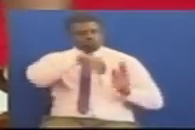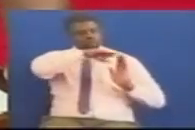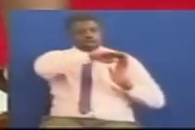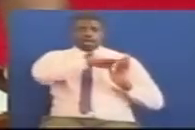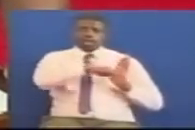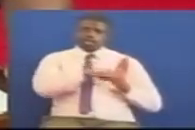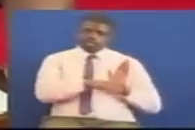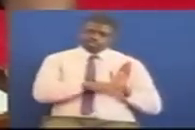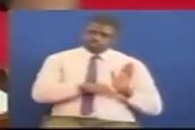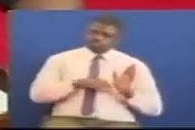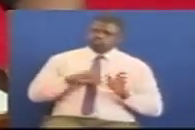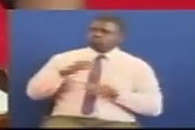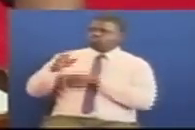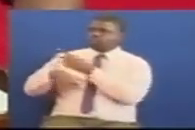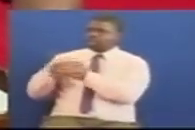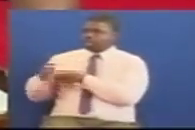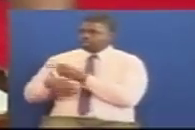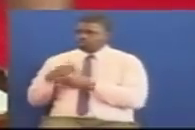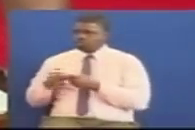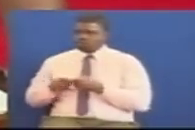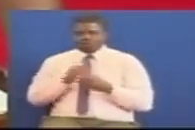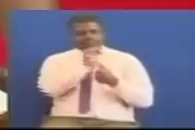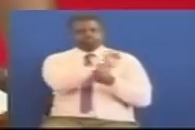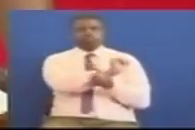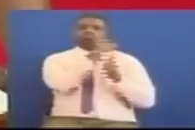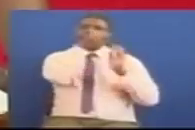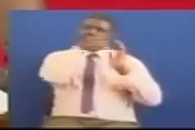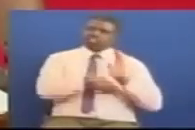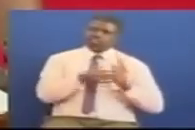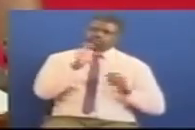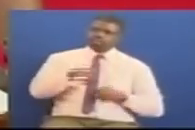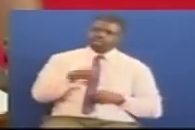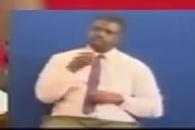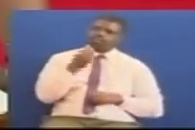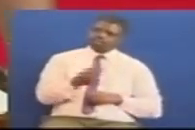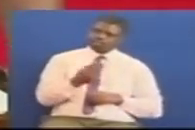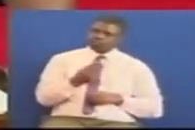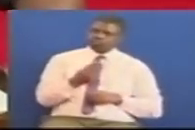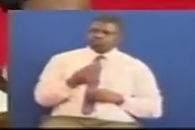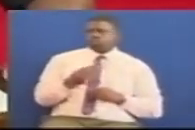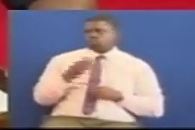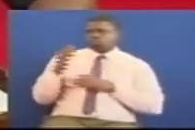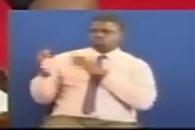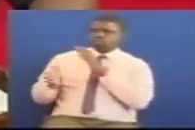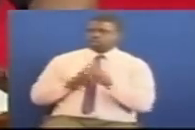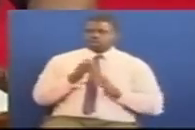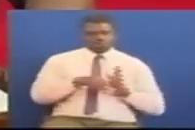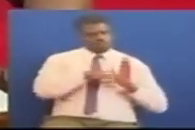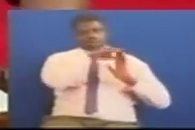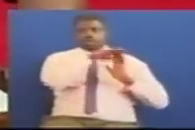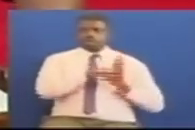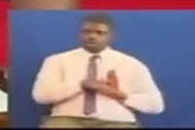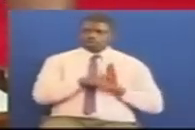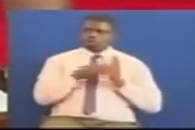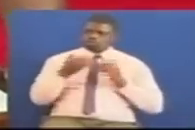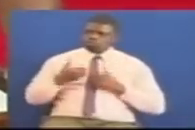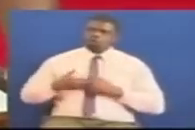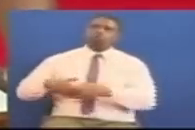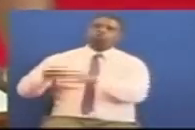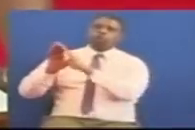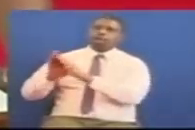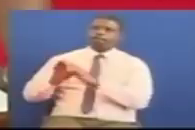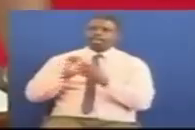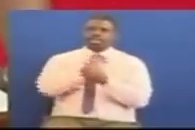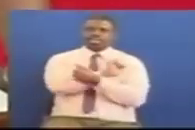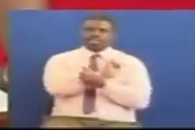na mchakato. Wale ambao wana vifungo chini ya miaka mitatu, tumekuwa tukiandaa utaratibu wa kuwaondoa magerezani